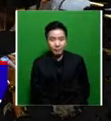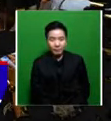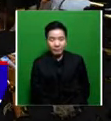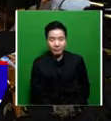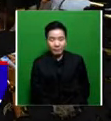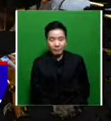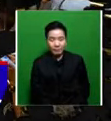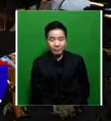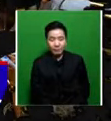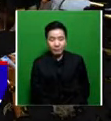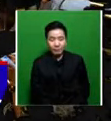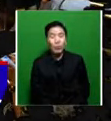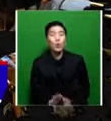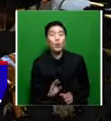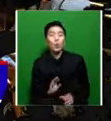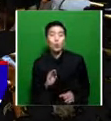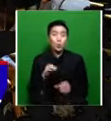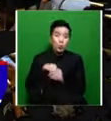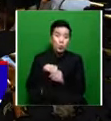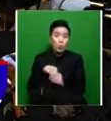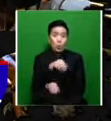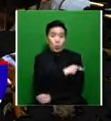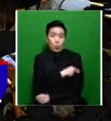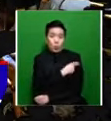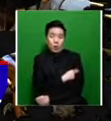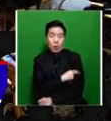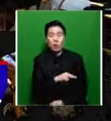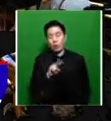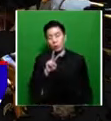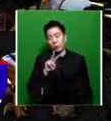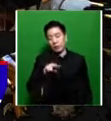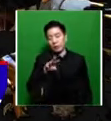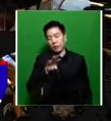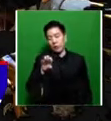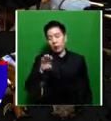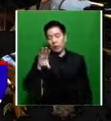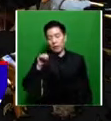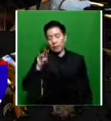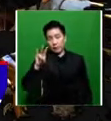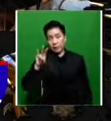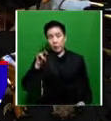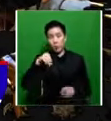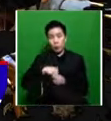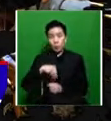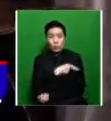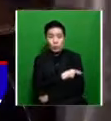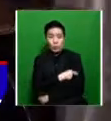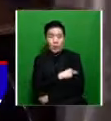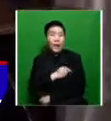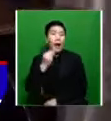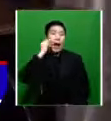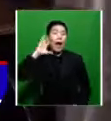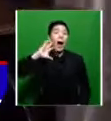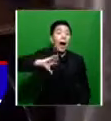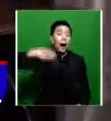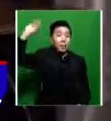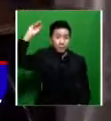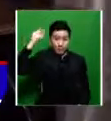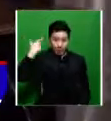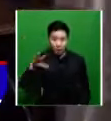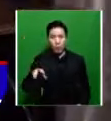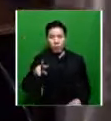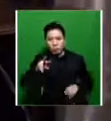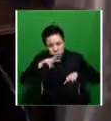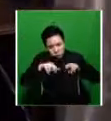อยู่ที่โรงพยาบาลครับ อยู่ที่โรง 2457รายอยู่ที่โรงพยาบาล ส่วนที่กลับบ้านได้แล้วเนี่ยคือเราตรว